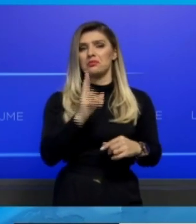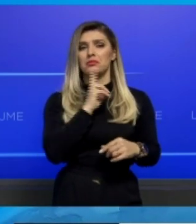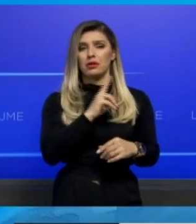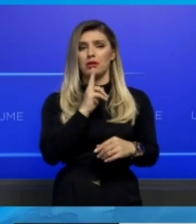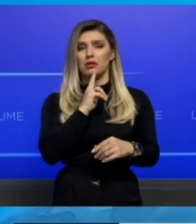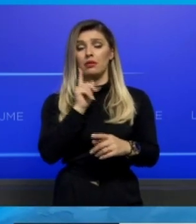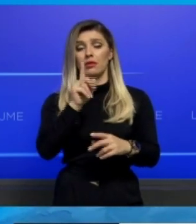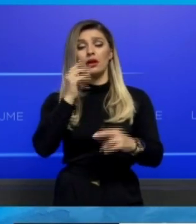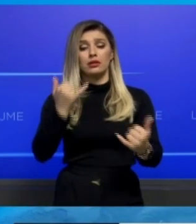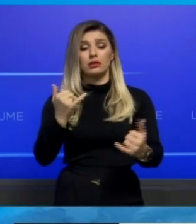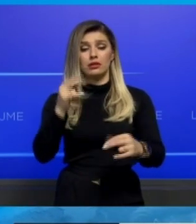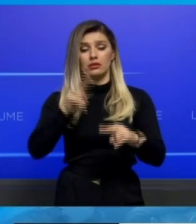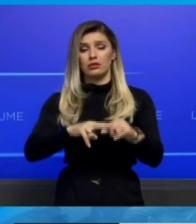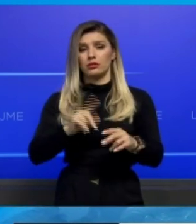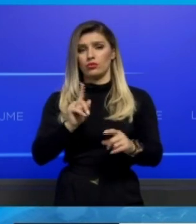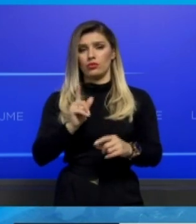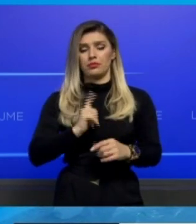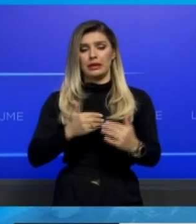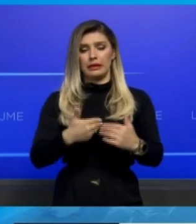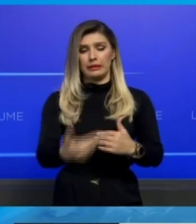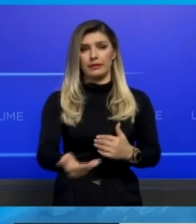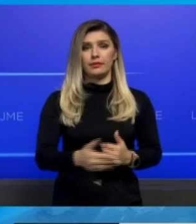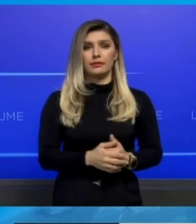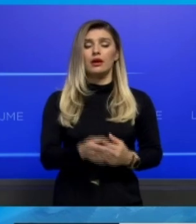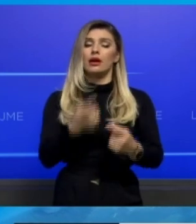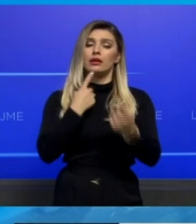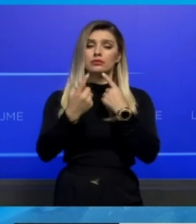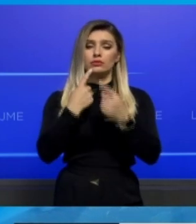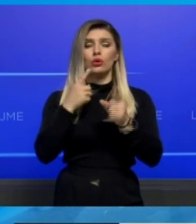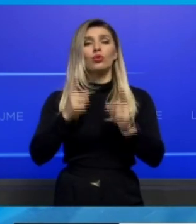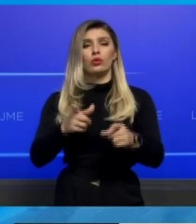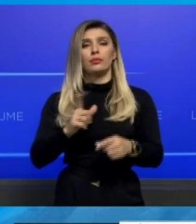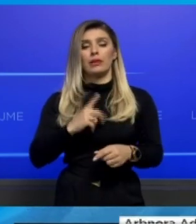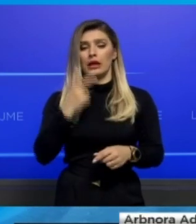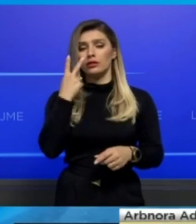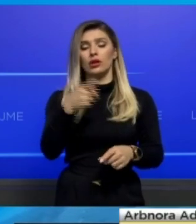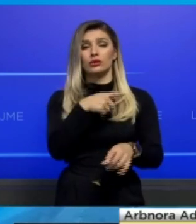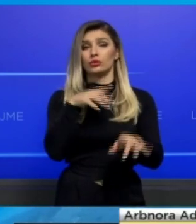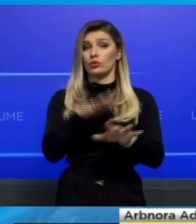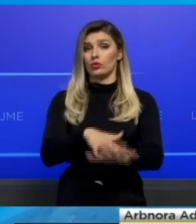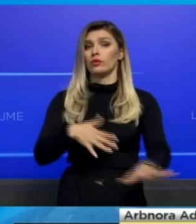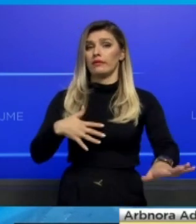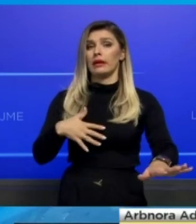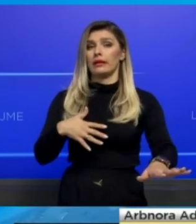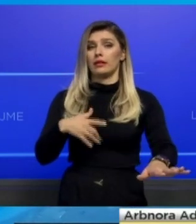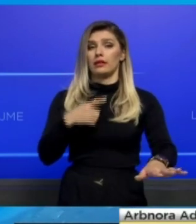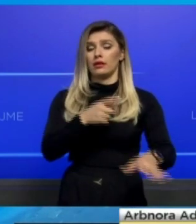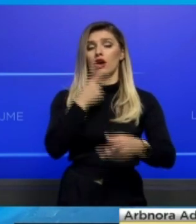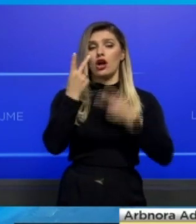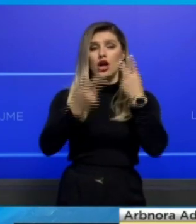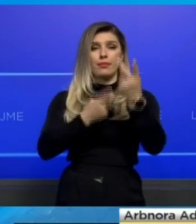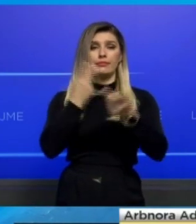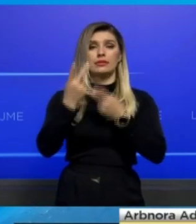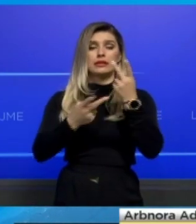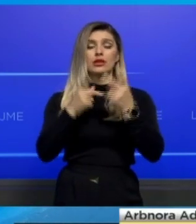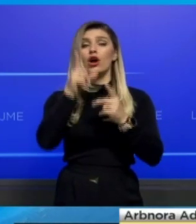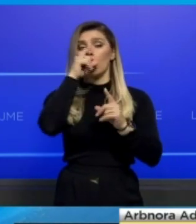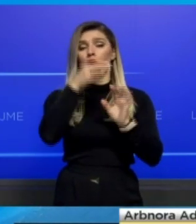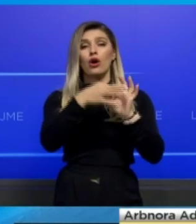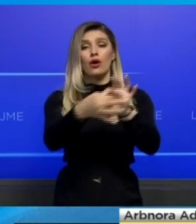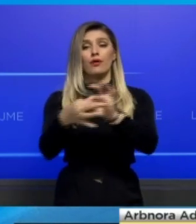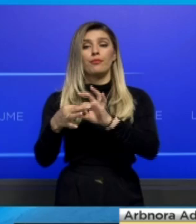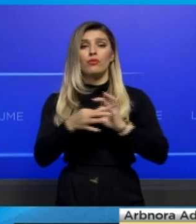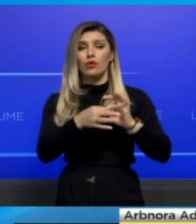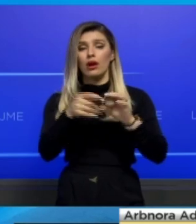mund ta konfirmojmë këtë. Sigurisht që kjo duhet të diskutohet dhe të shkojë përmes kuvendit të komisionit të aksionarëve, të komunave përkohëse